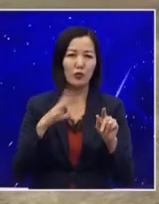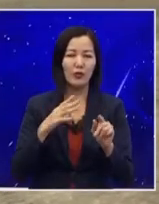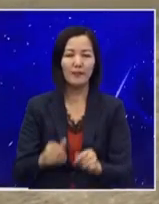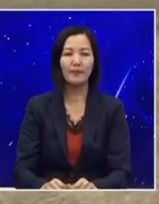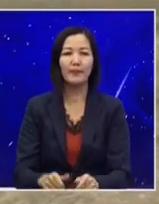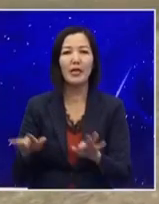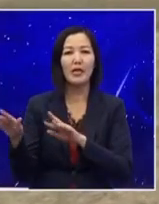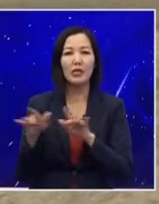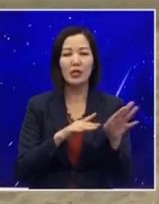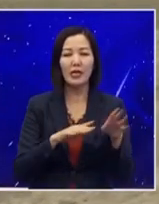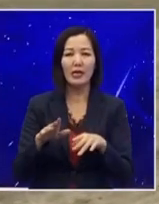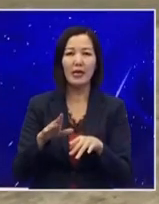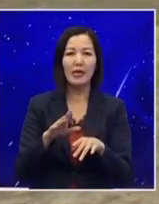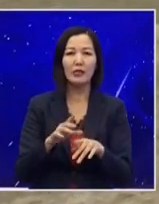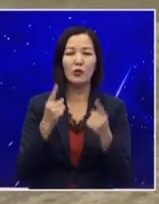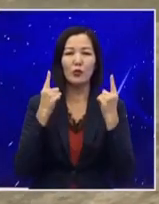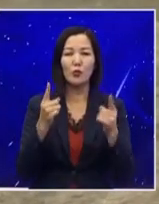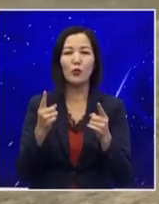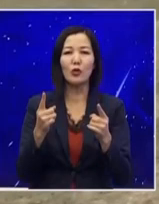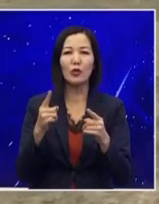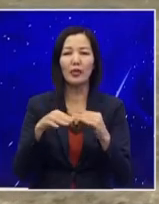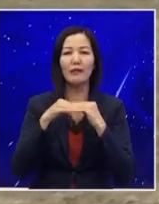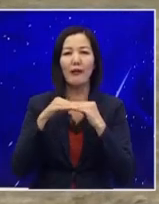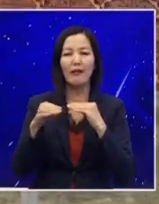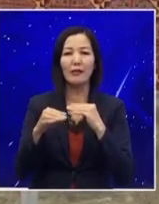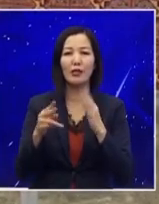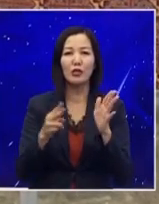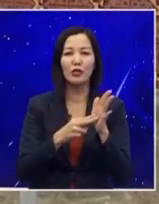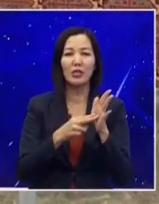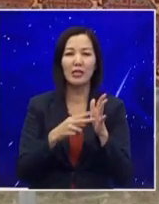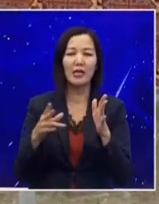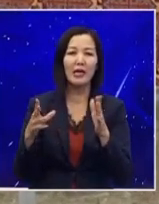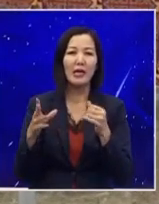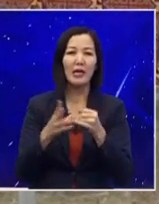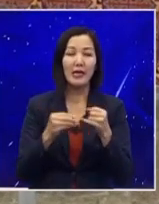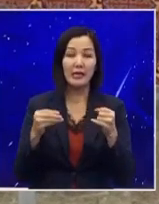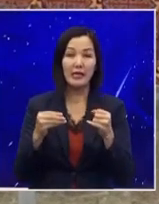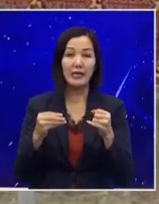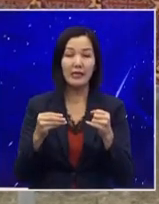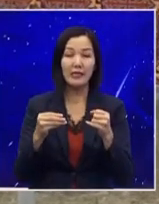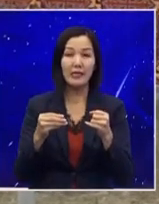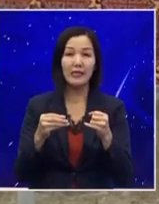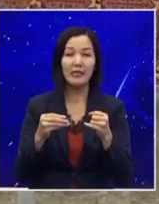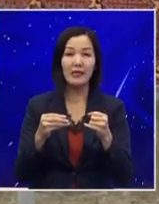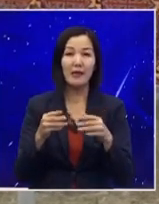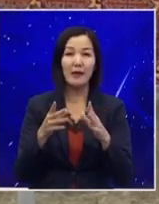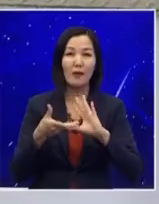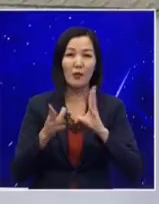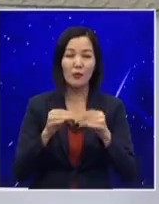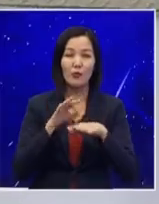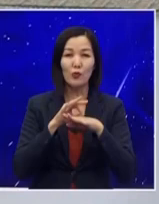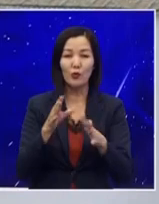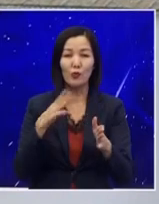Бұл шара елбасының ұлы даланың жеті қыры мақаласы аясында өтіп отыр. Игі істің жүзеге асуына қалалық ішкі саясат бөлімі мұрындық